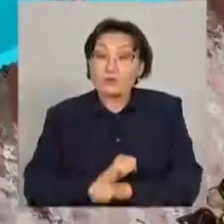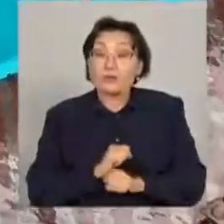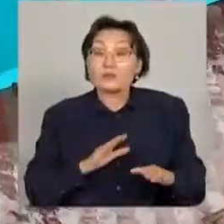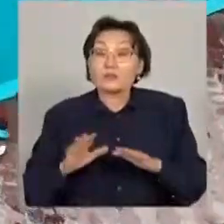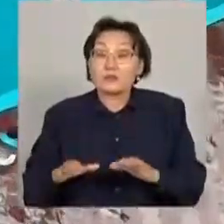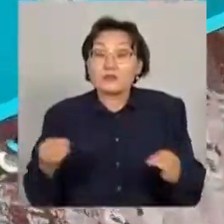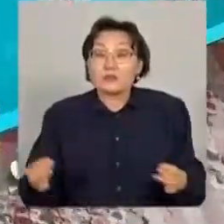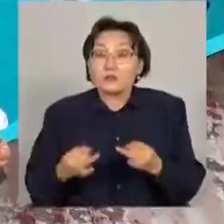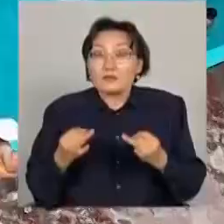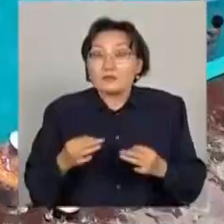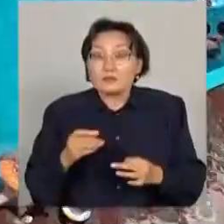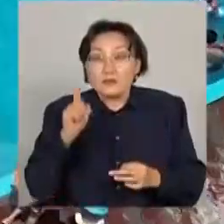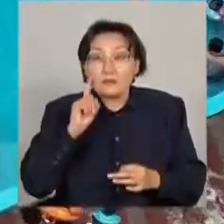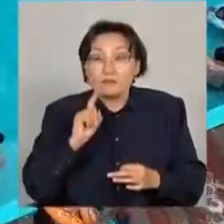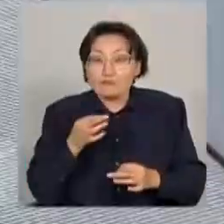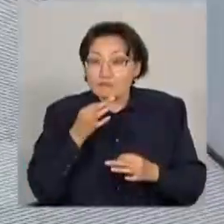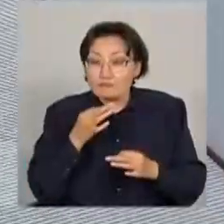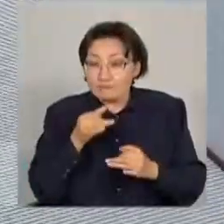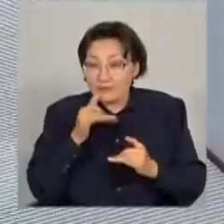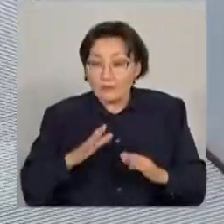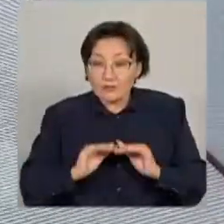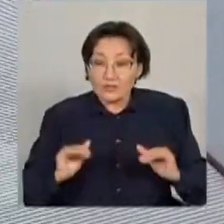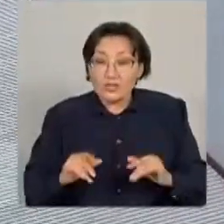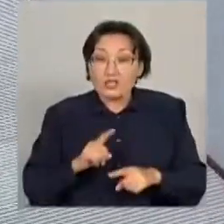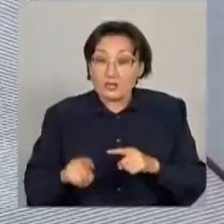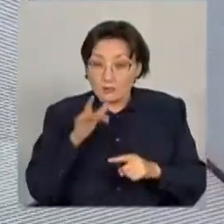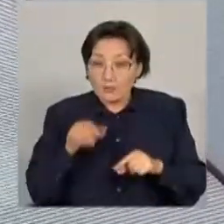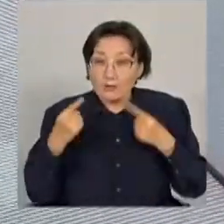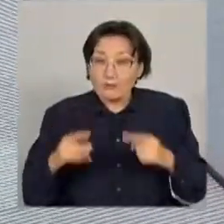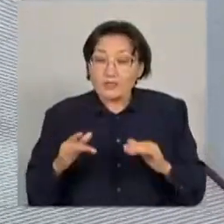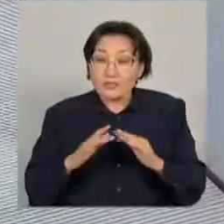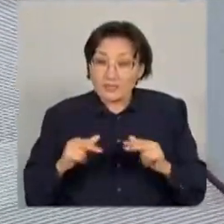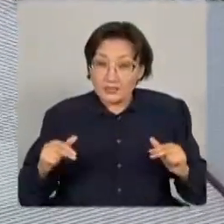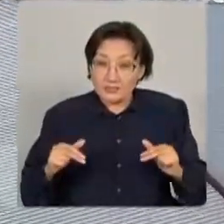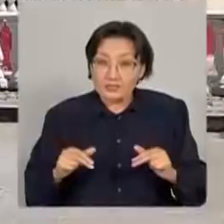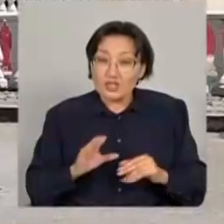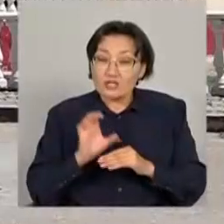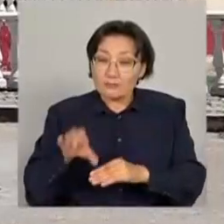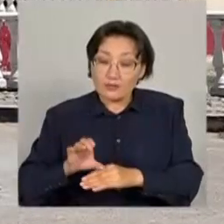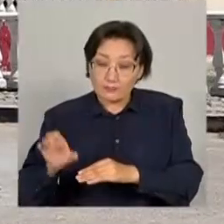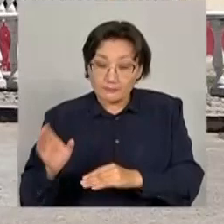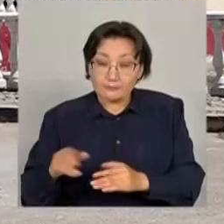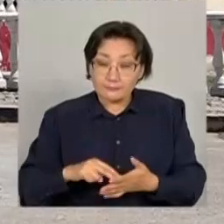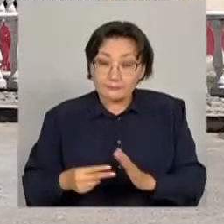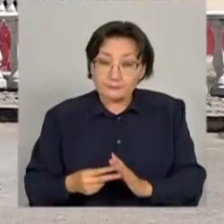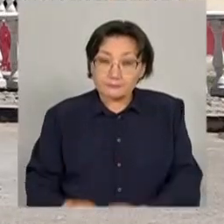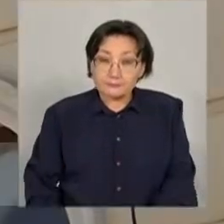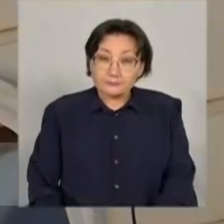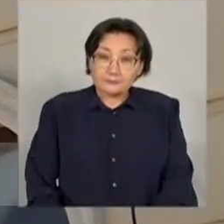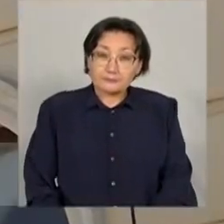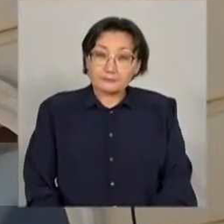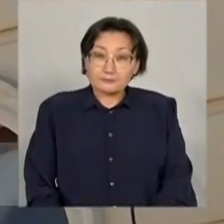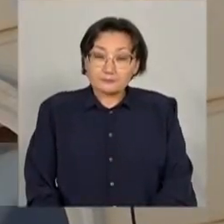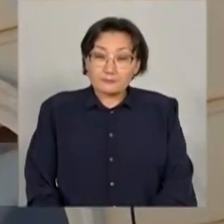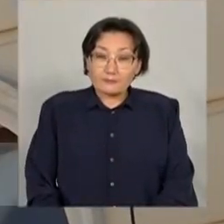орнының қызығын көре алмаған жеткіншектер жақын арада басқа лагерлерге жіберілмек. Әлібек Шынтемір жақсылық тілеп берген